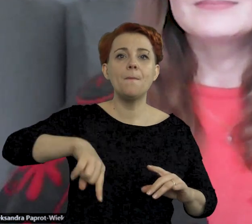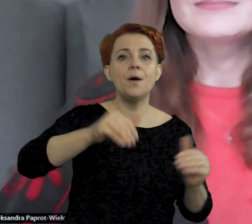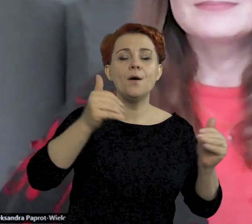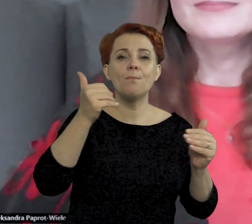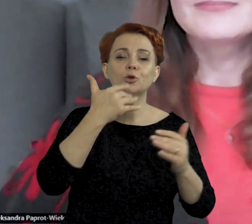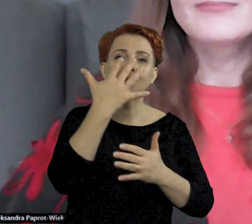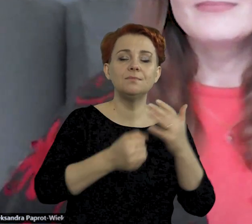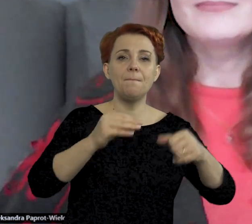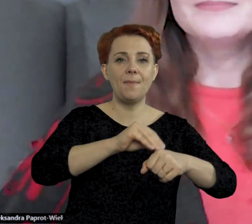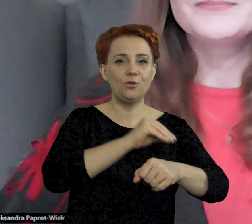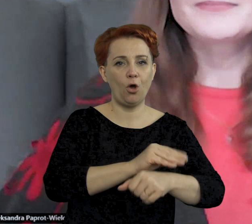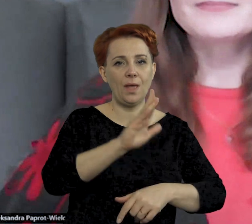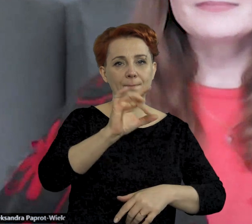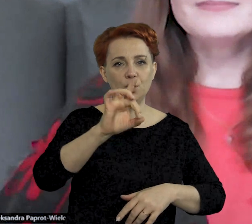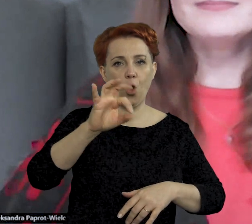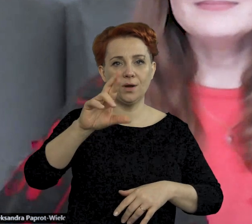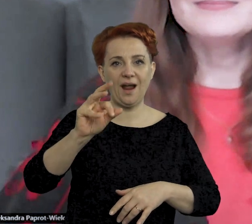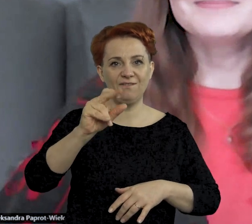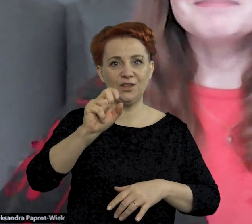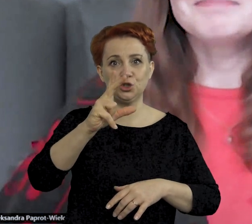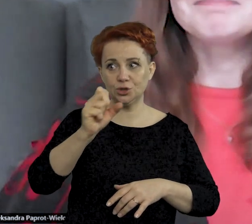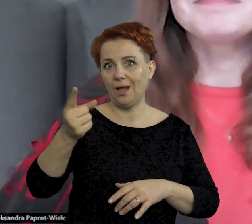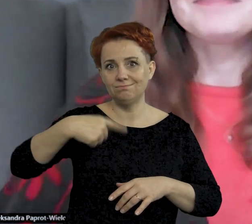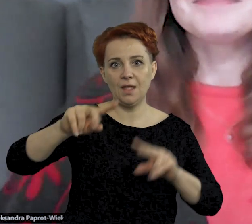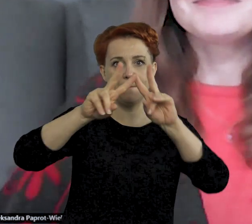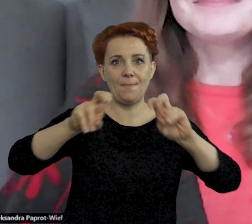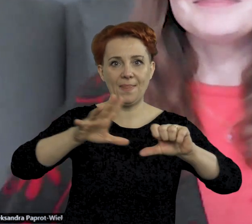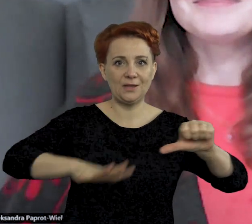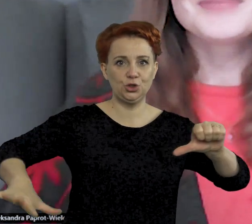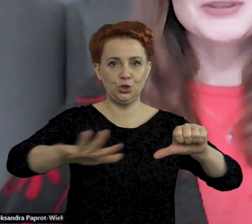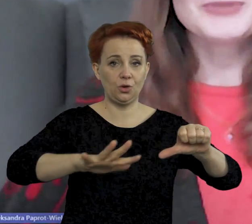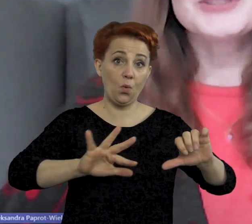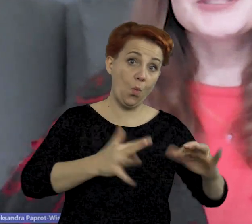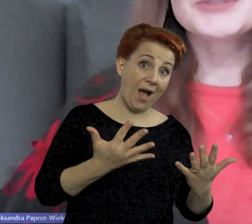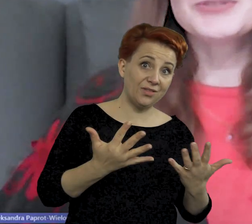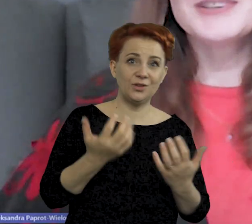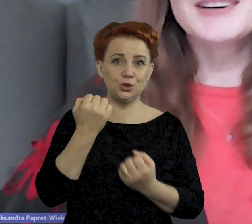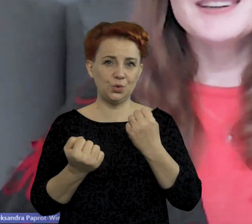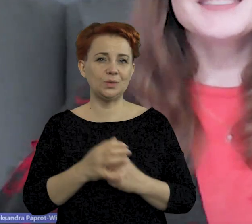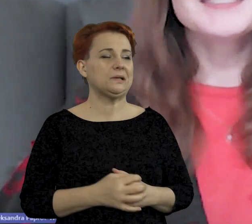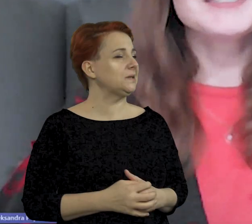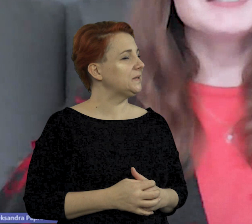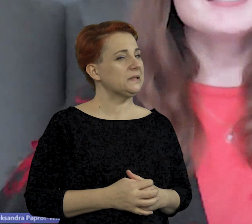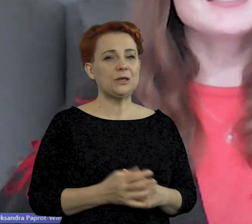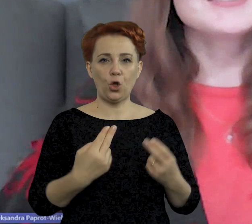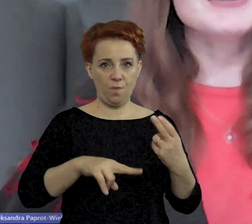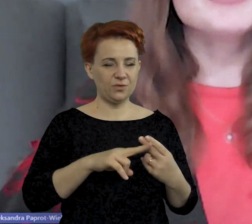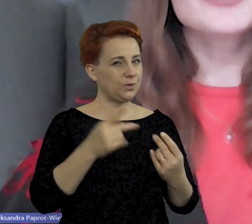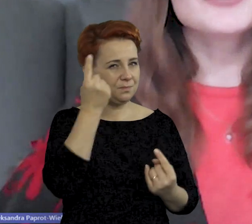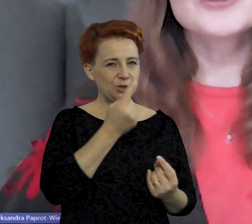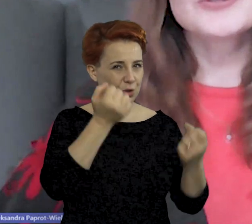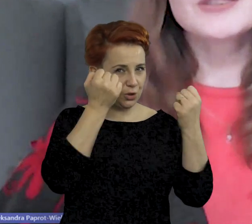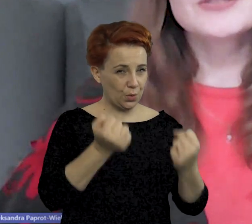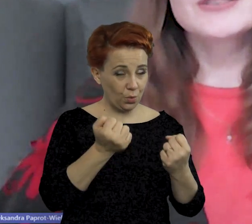metodę biograficzną w badaniach własnego środowiska? Łatwe to jest, czy trudne? Oj, myślę, że trudne, ale